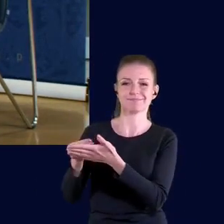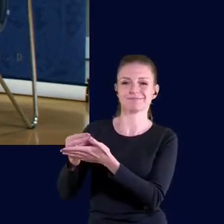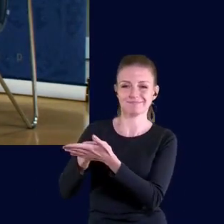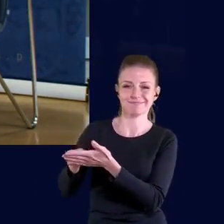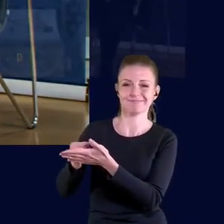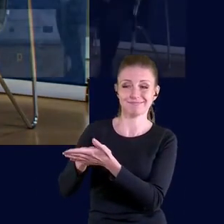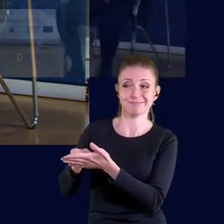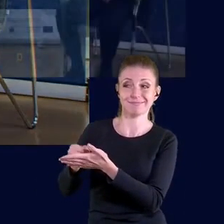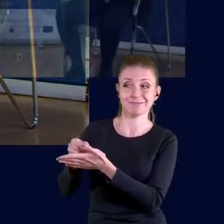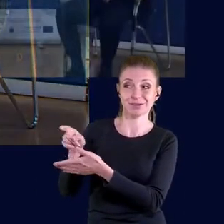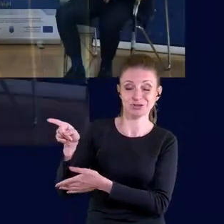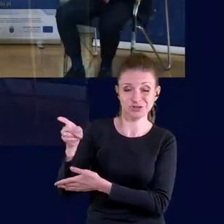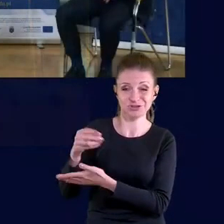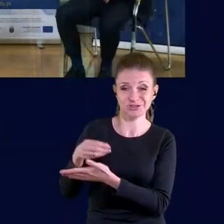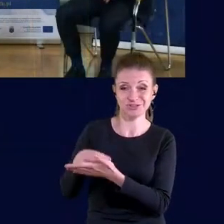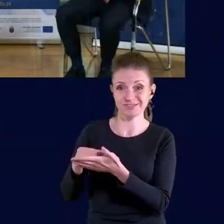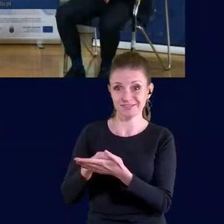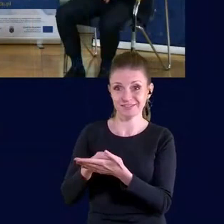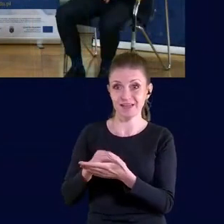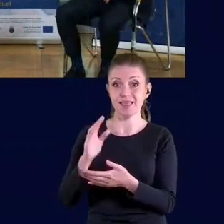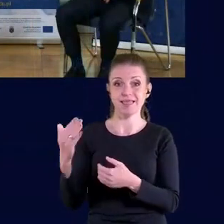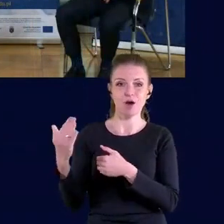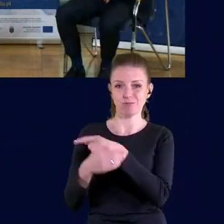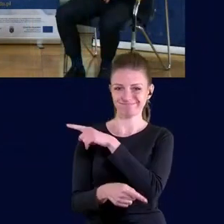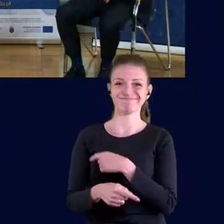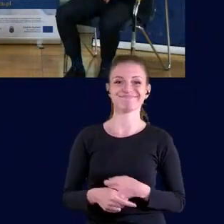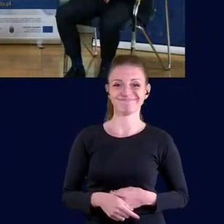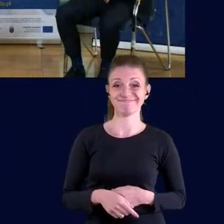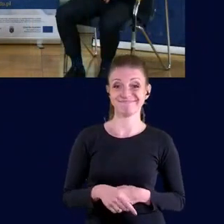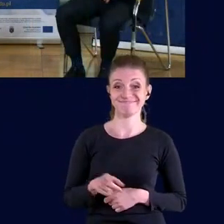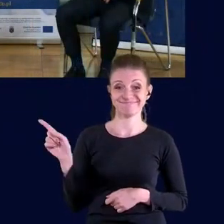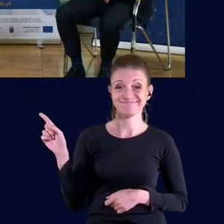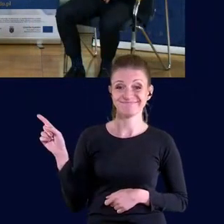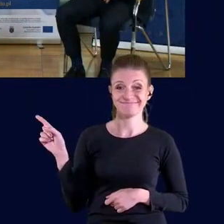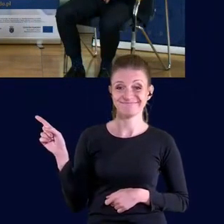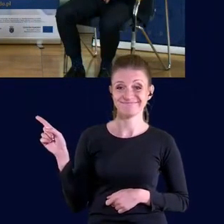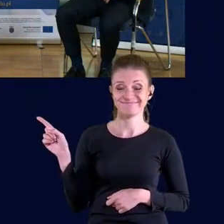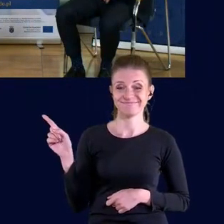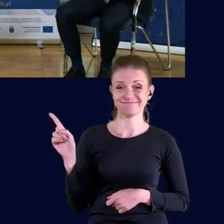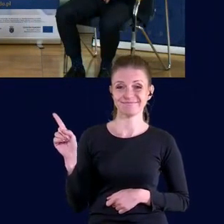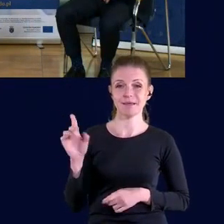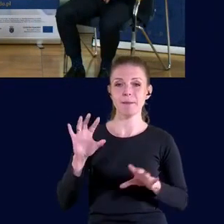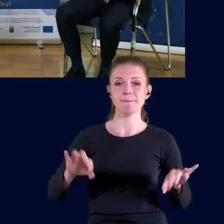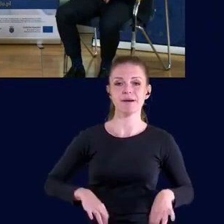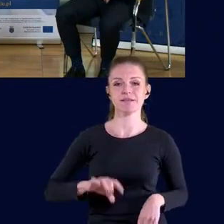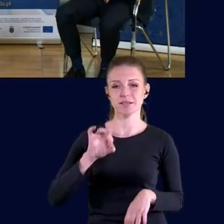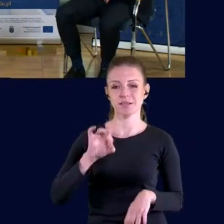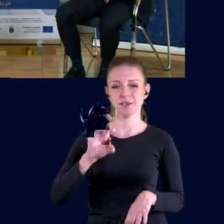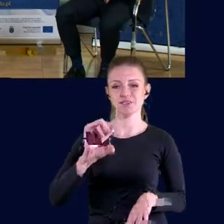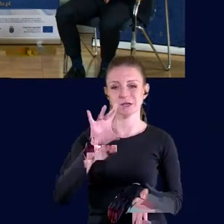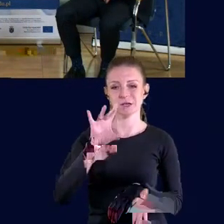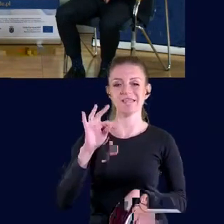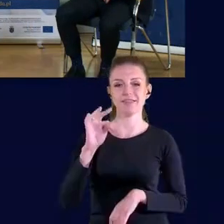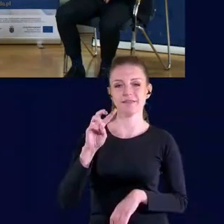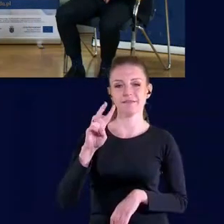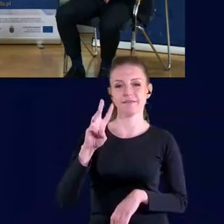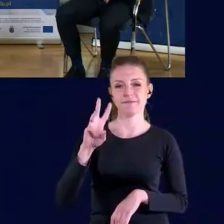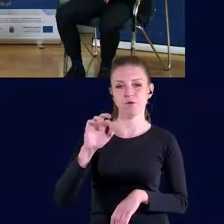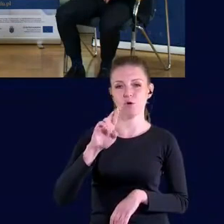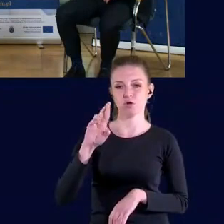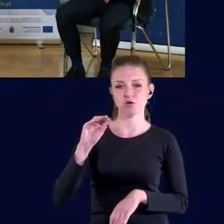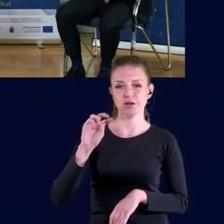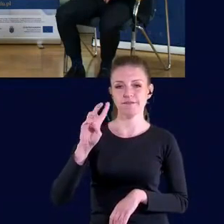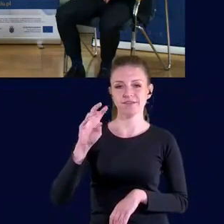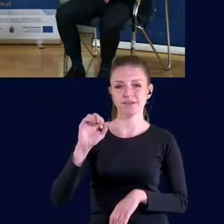rysuje taka fajna nazwa która Pani Gosia Tchórzewska tutaj 3D całą